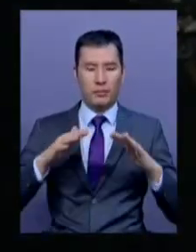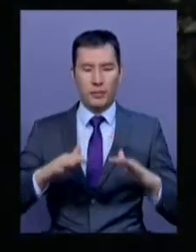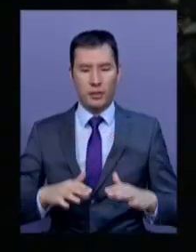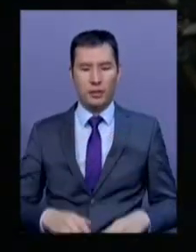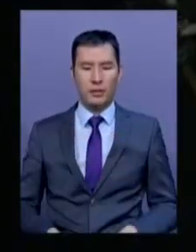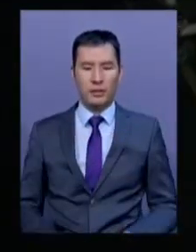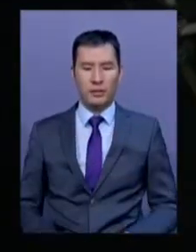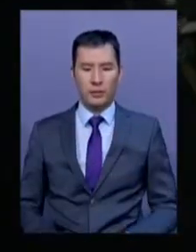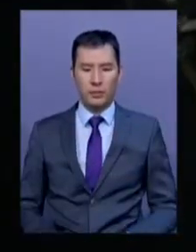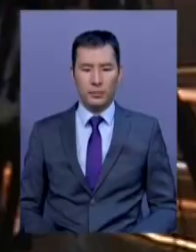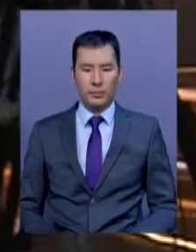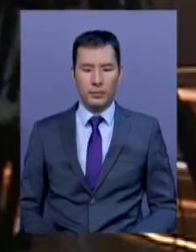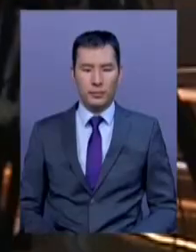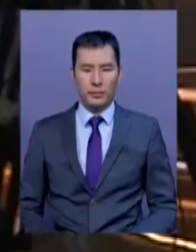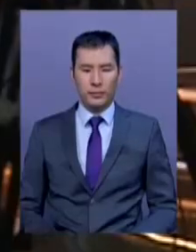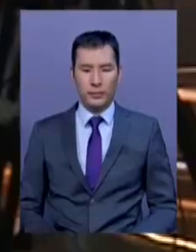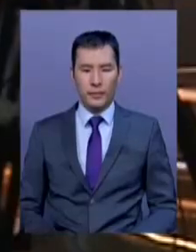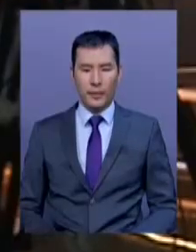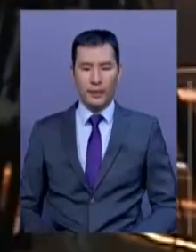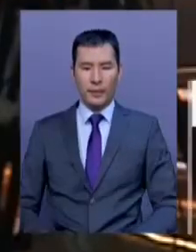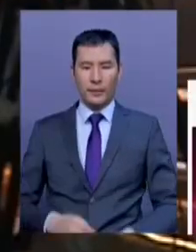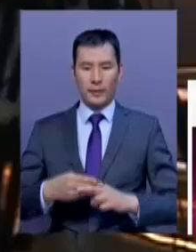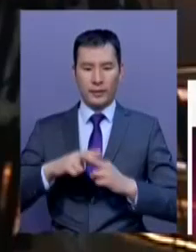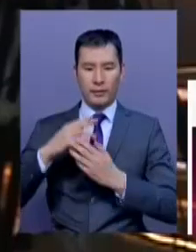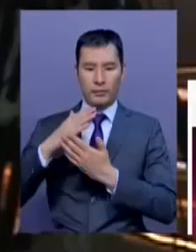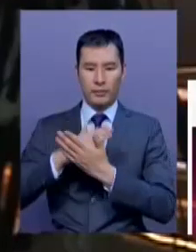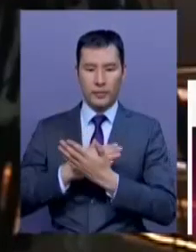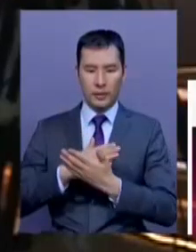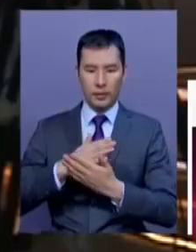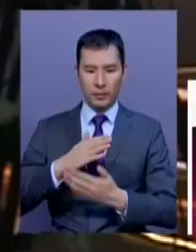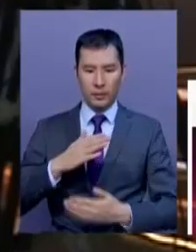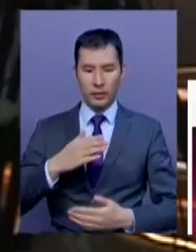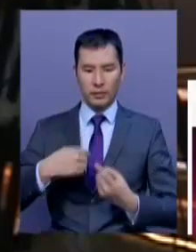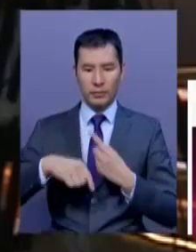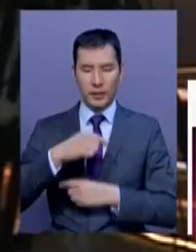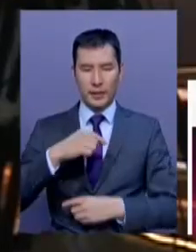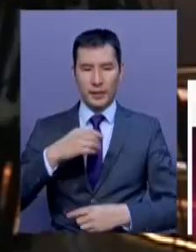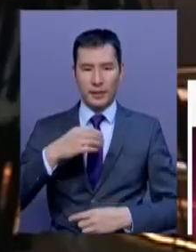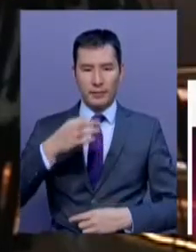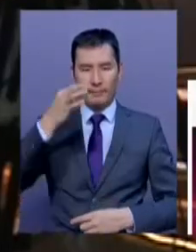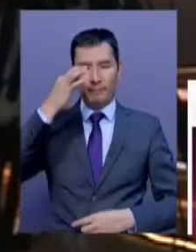адамдардың өмірі арқау болмақ. Бағдарламамызда ол кісілер жайлы естелік айтамыз деп ойлаған жоқпыз әрине.